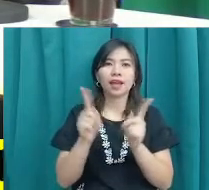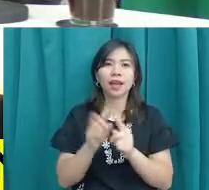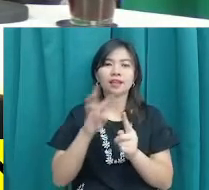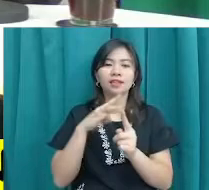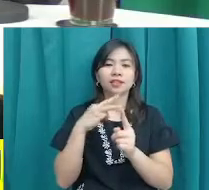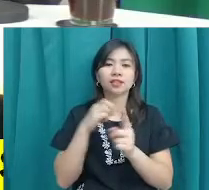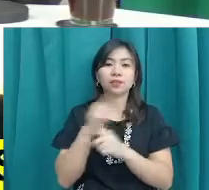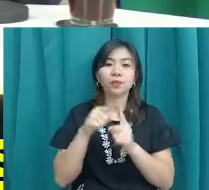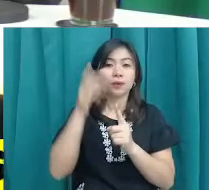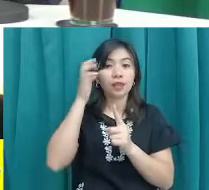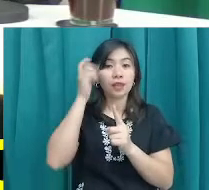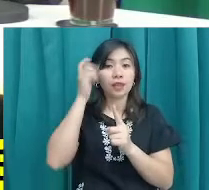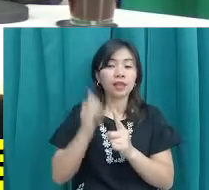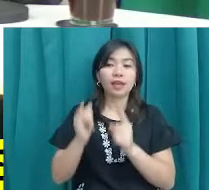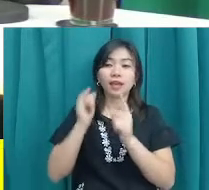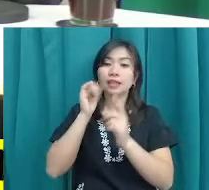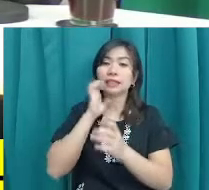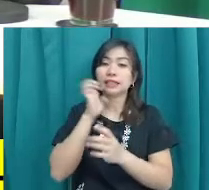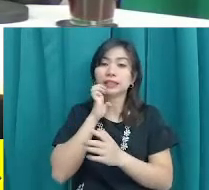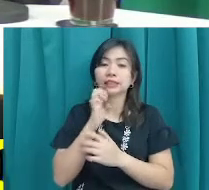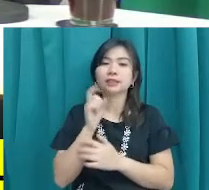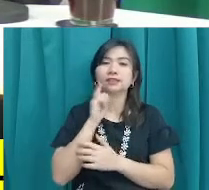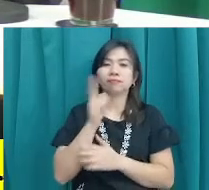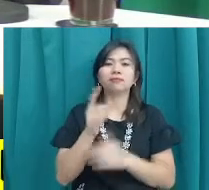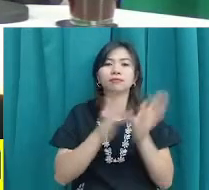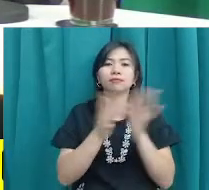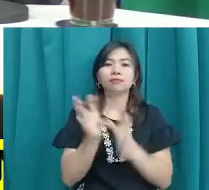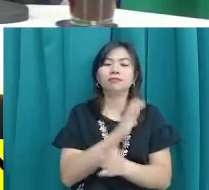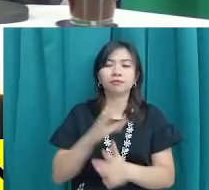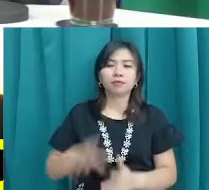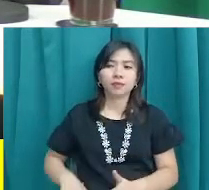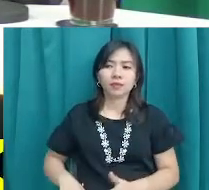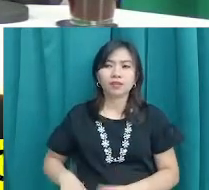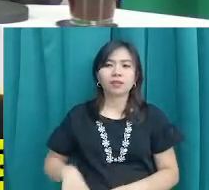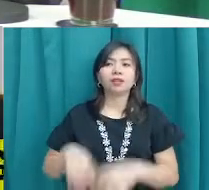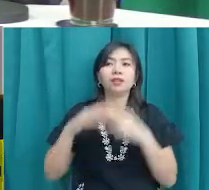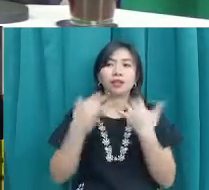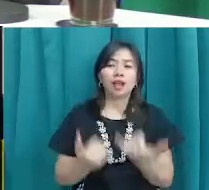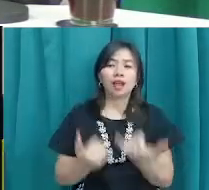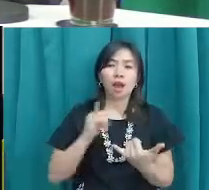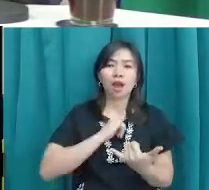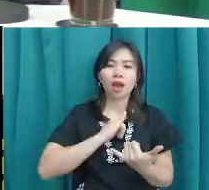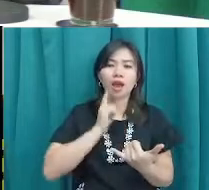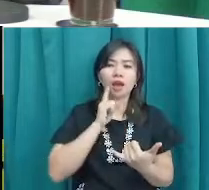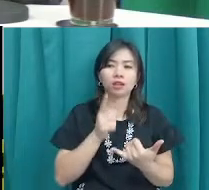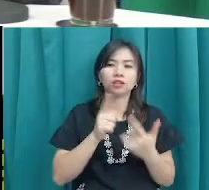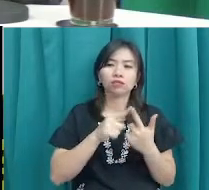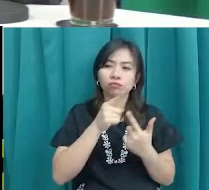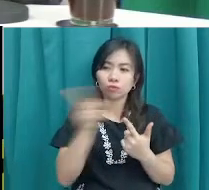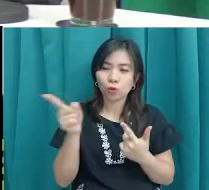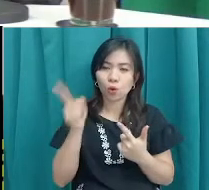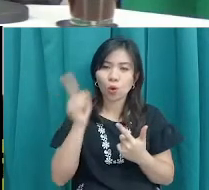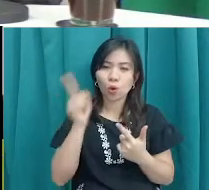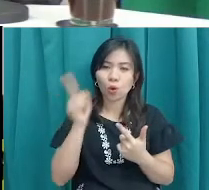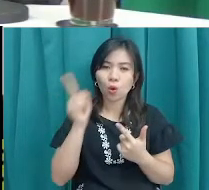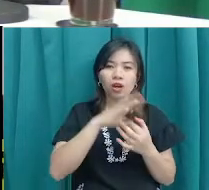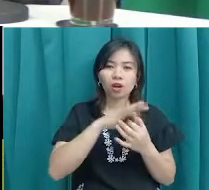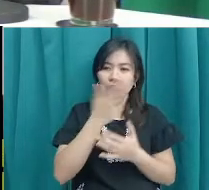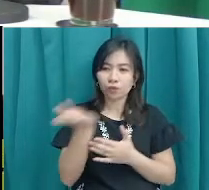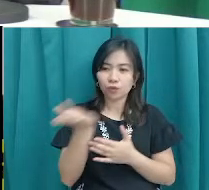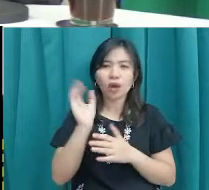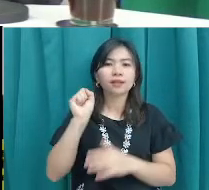Jesucristo, verily I say unto you, that one of you